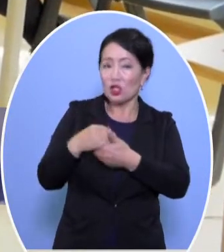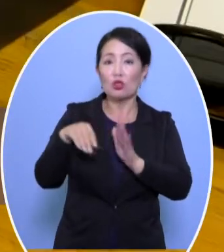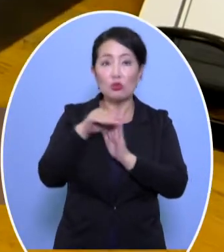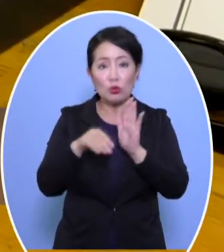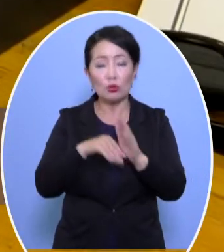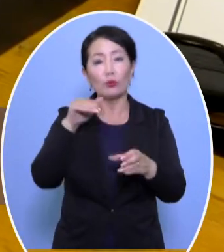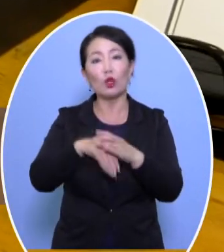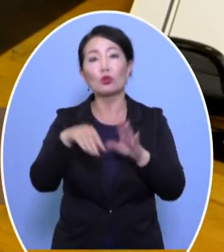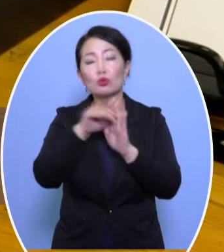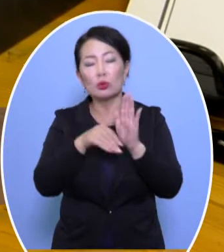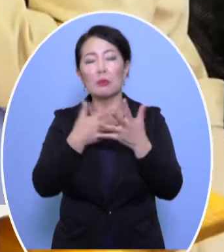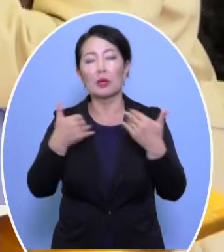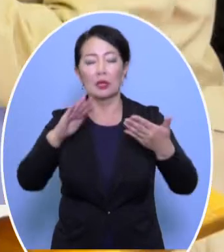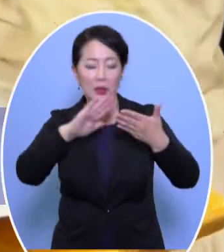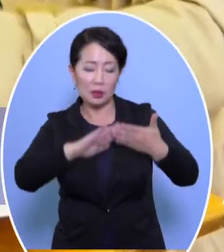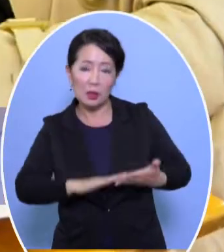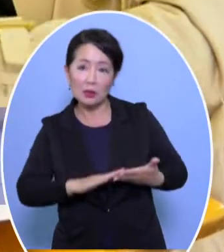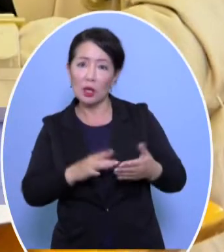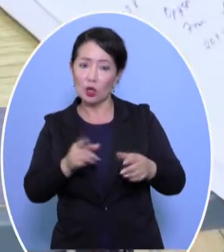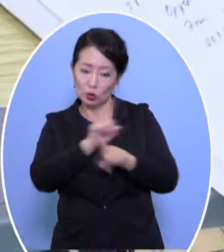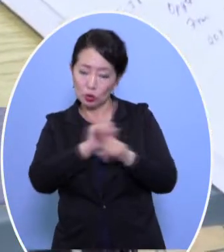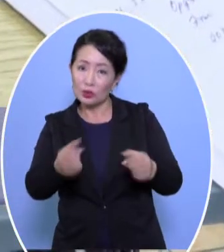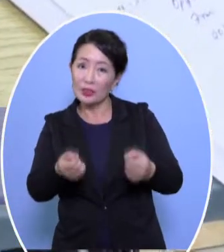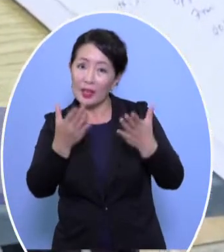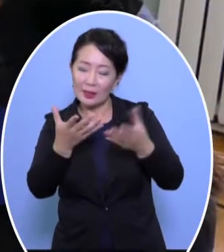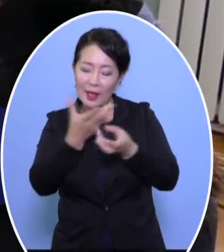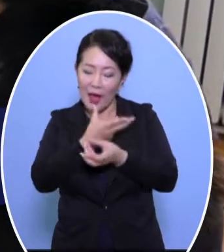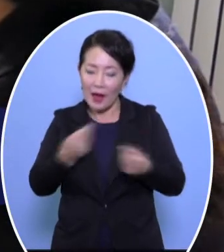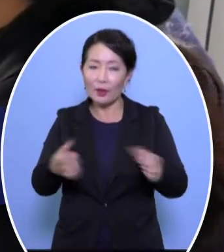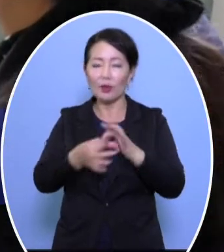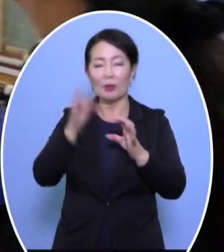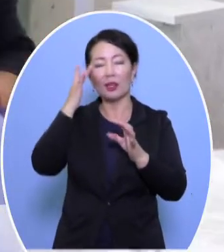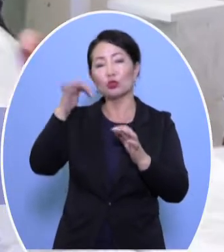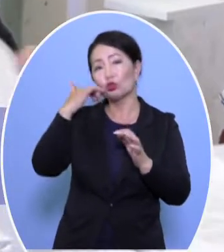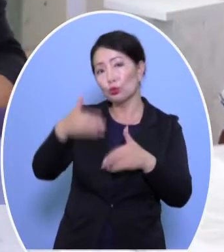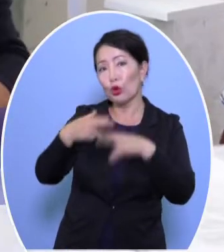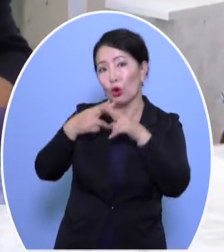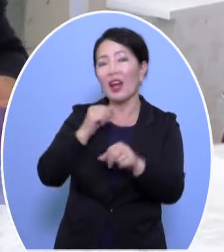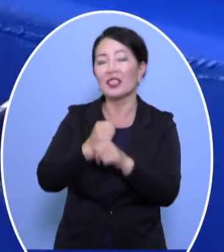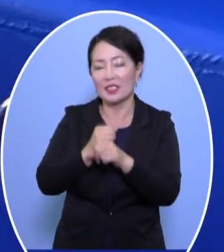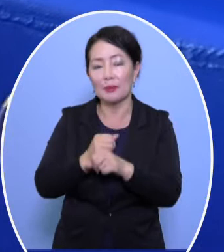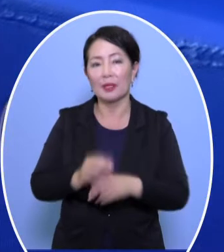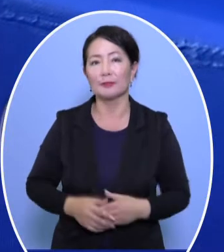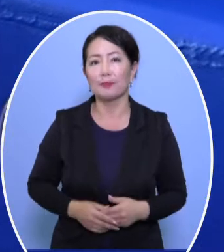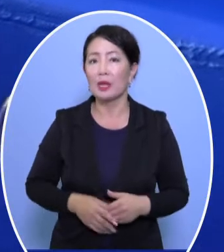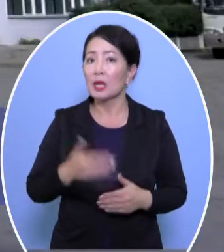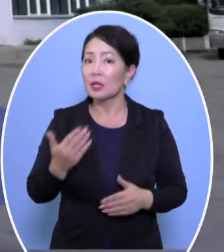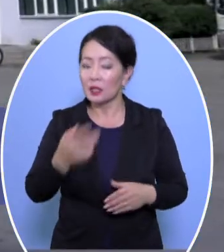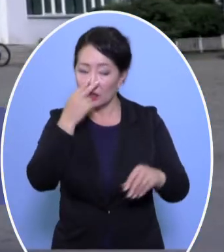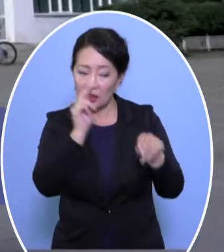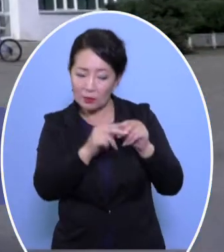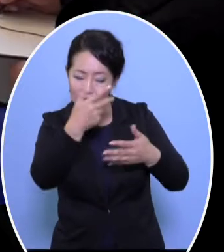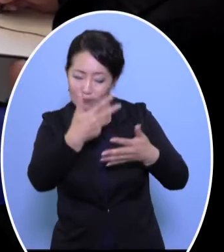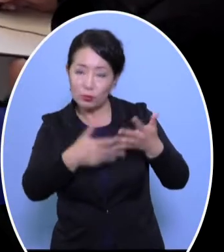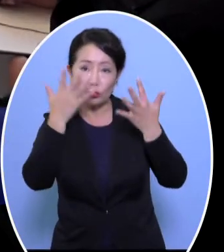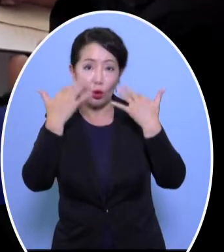журам зэрэг баримтчиг материалтай танилцаж За илэрсэн зөрчлийг арилгах талаар арга зүйн зөвлөгөө өгч газар дээр нь ажилласан юм. За хяналт